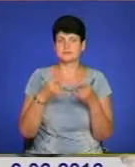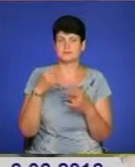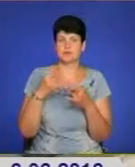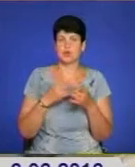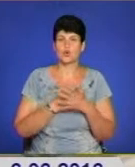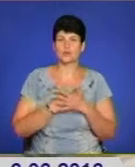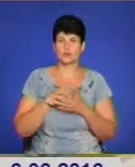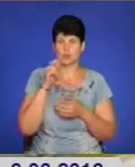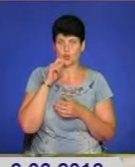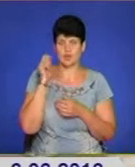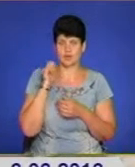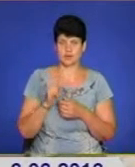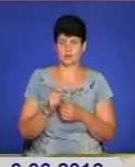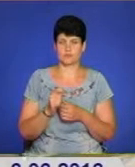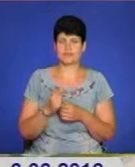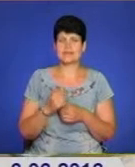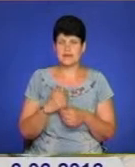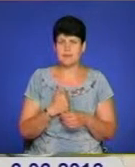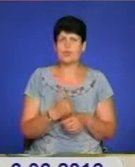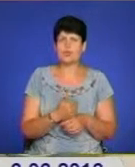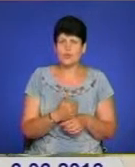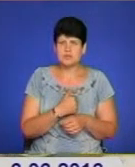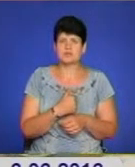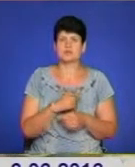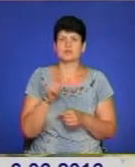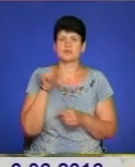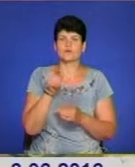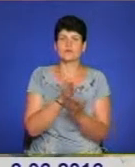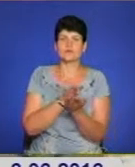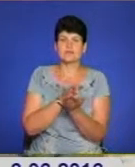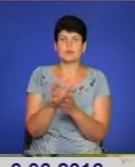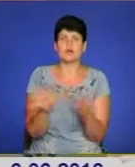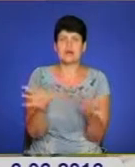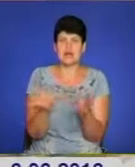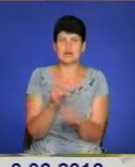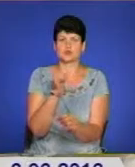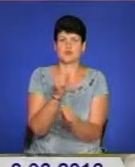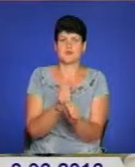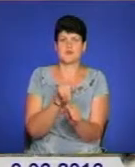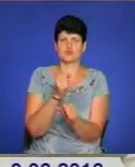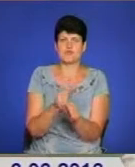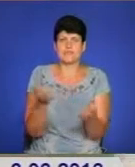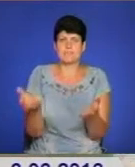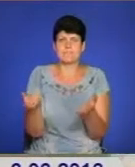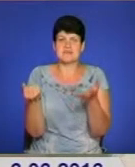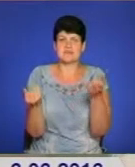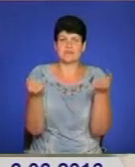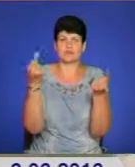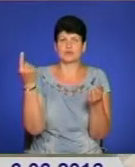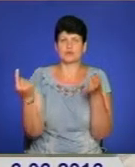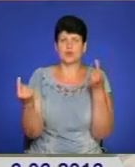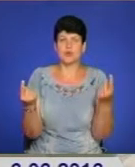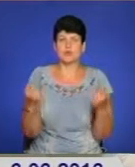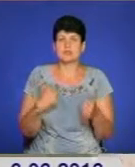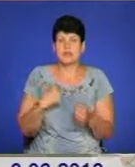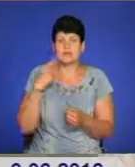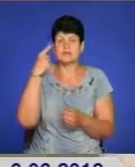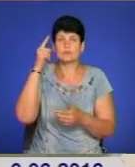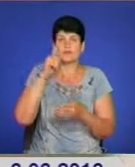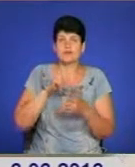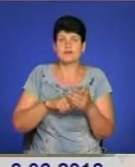любити Україну. От я би хотів, щоб ми в такому напрямку разом працювали, підтримували один одного. І я сподіваюся, що